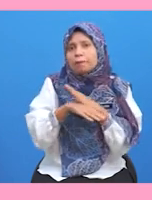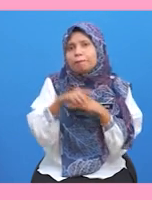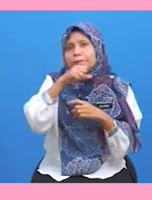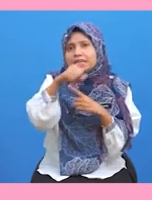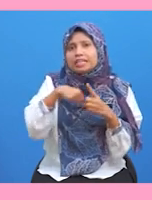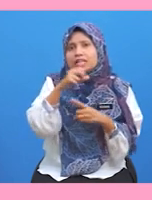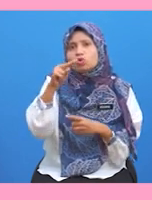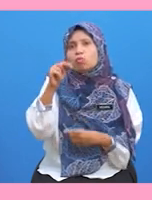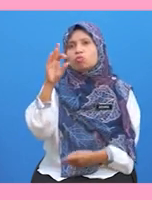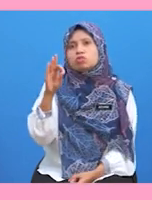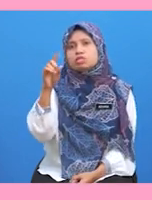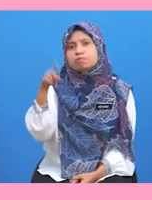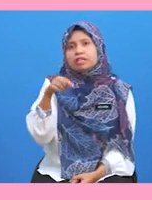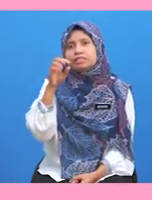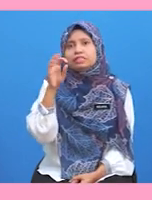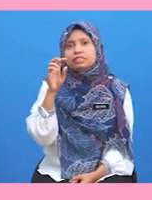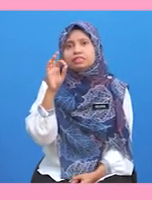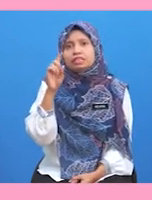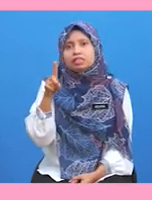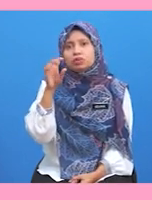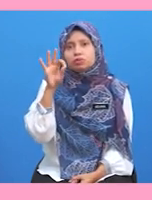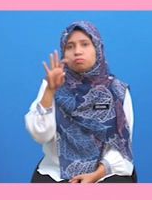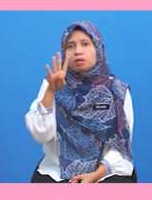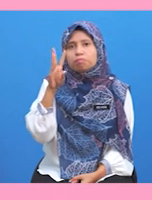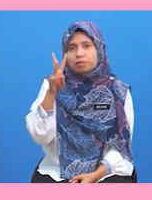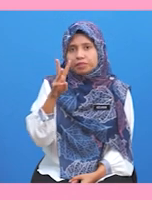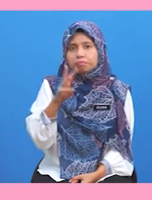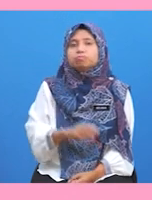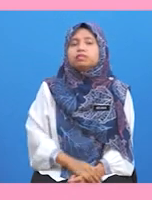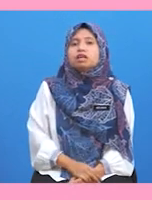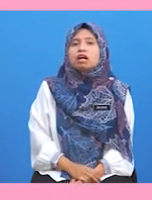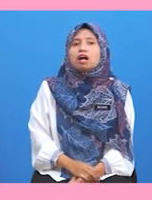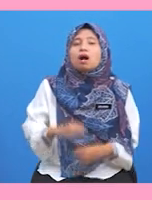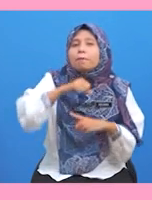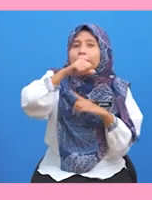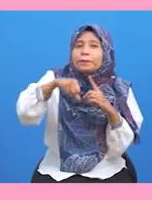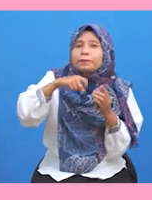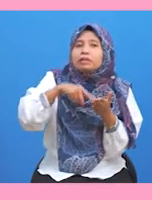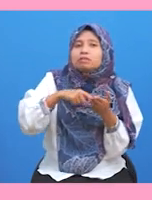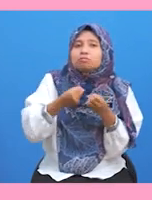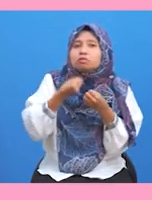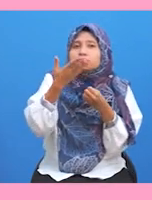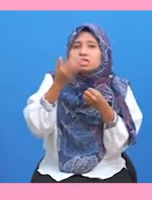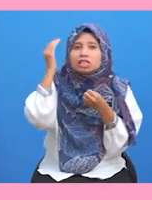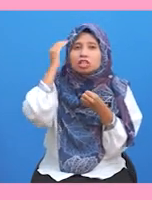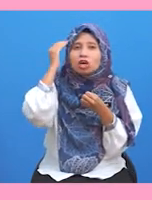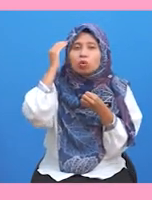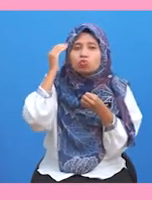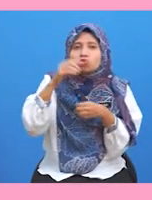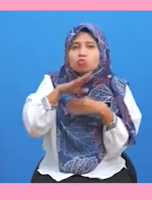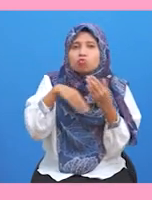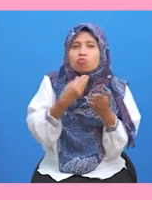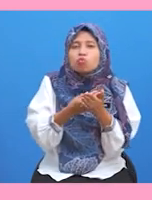9/1946, Sirkular No. 9 bertarikh Disember 1946, Perkeliling ini juga memberi amaran kepada kaki